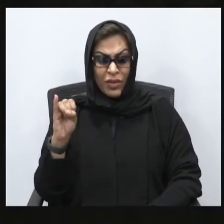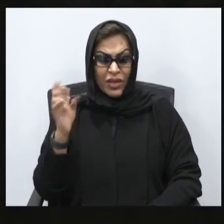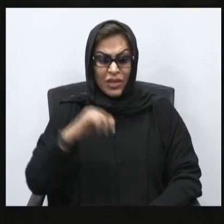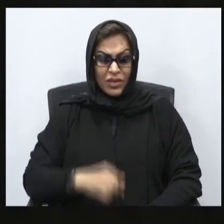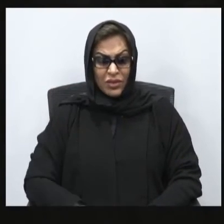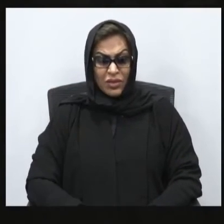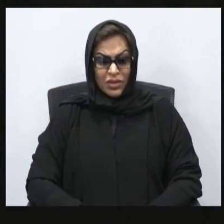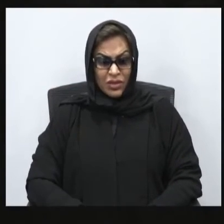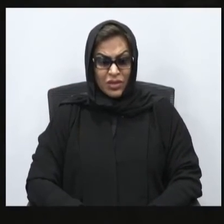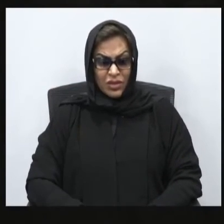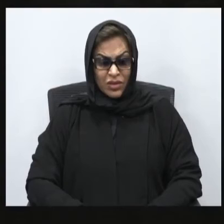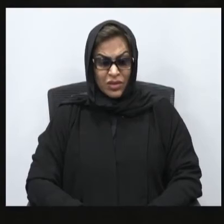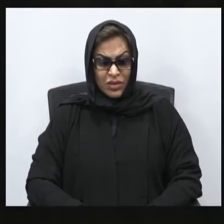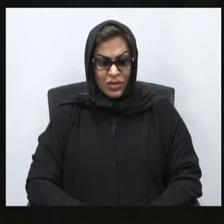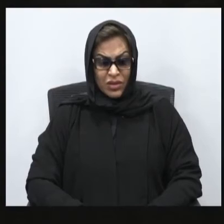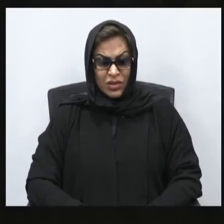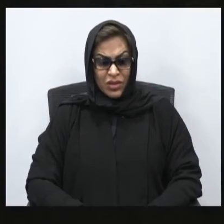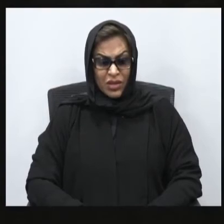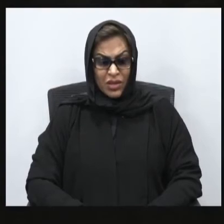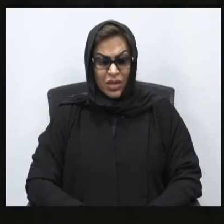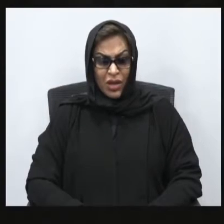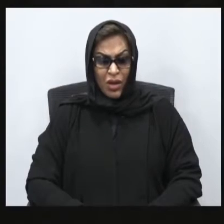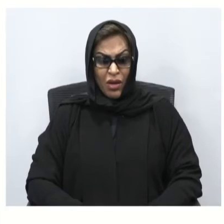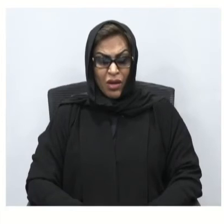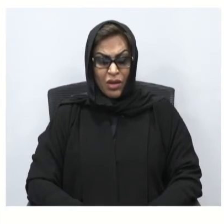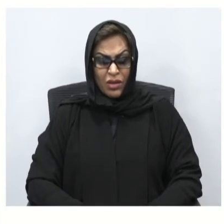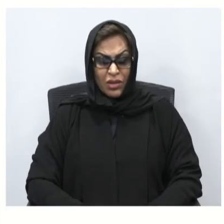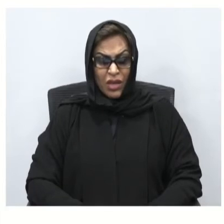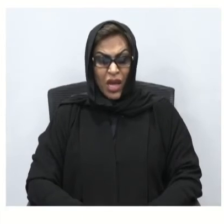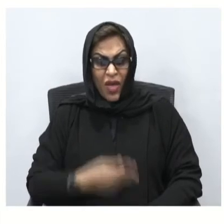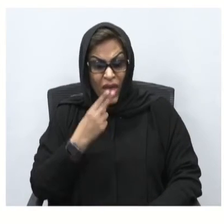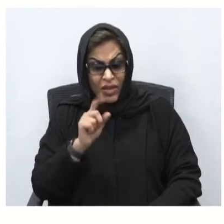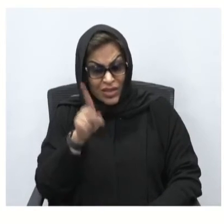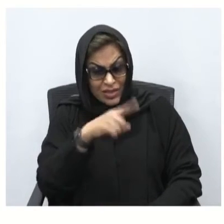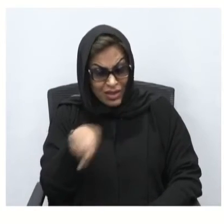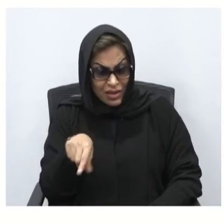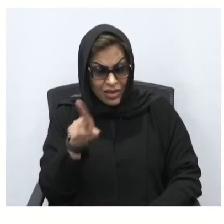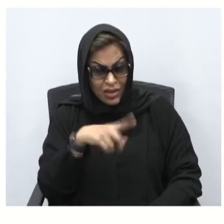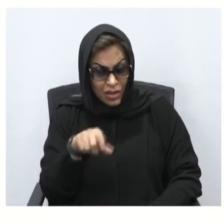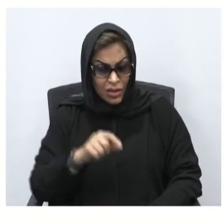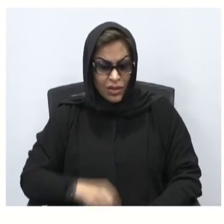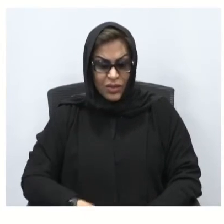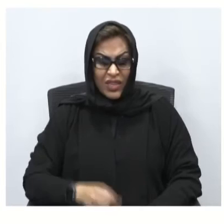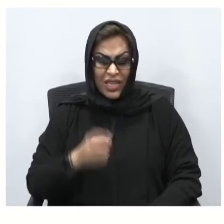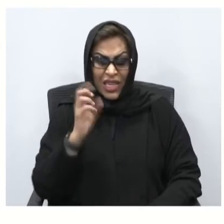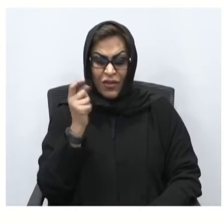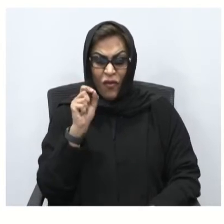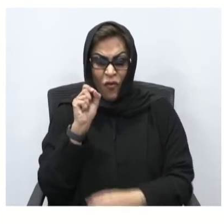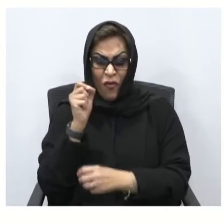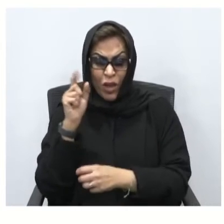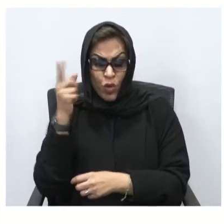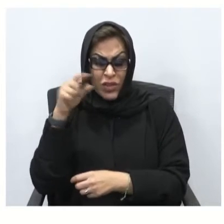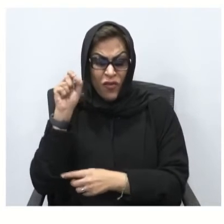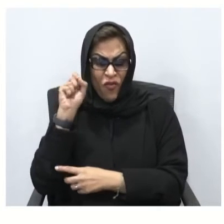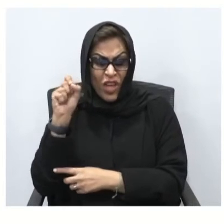والمواد المسرطنه او الدخان الناتج عن هذه المواد احد هذه المسببات ايضا الكائنات